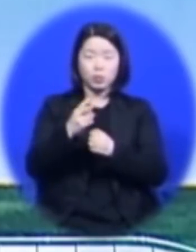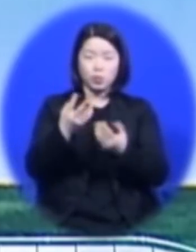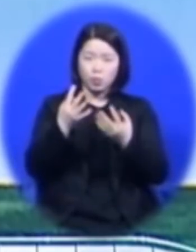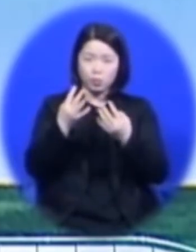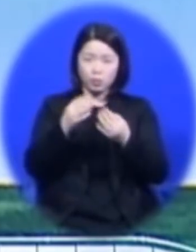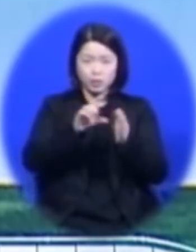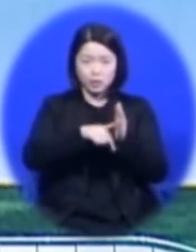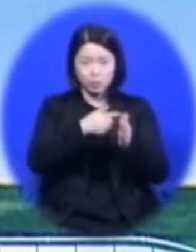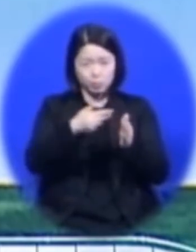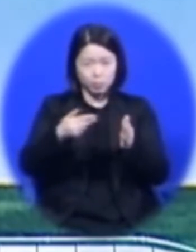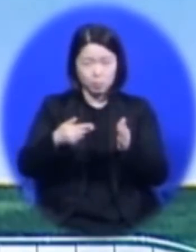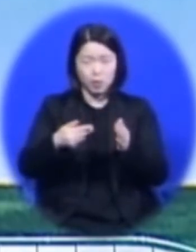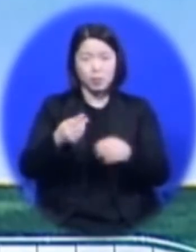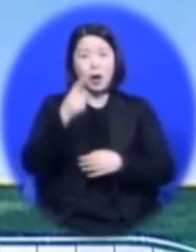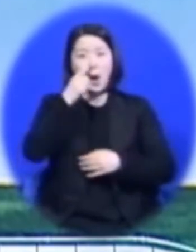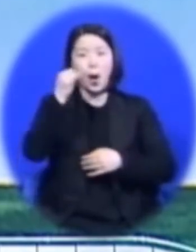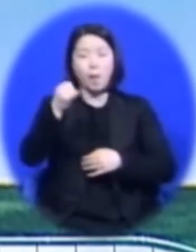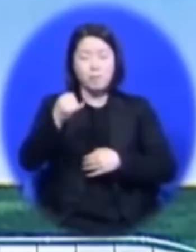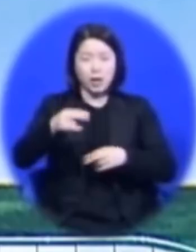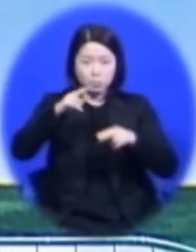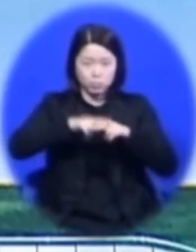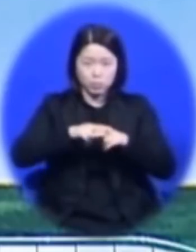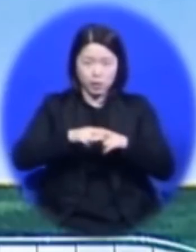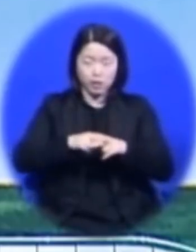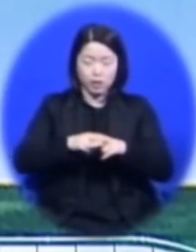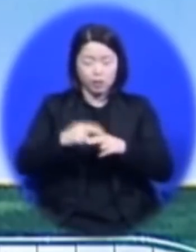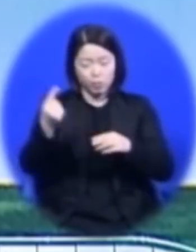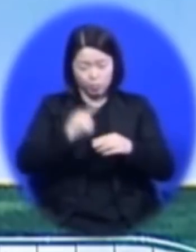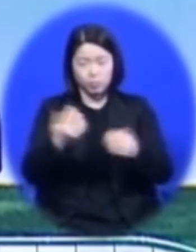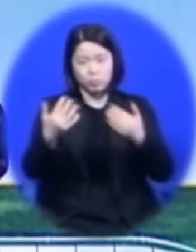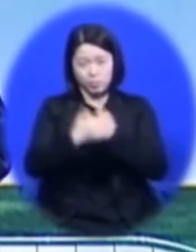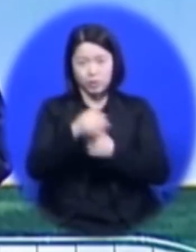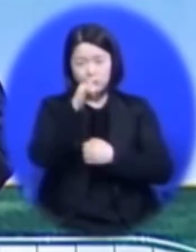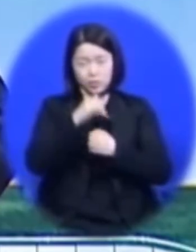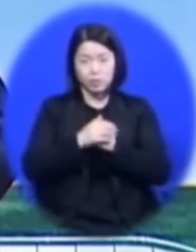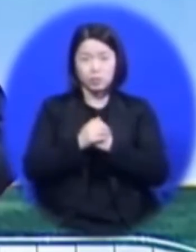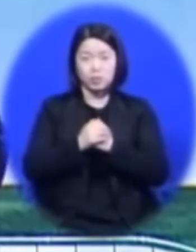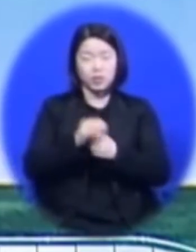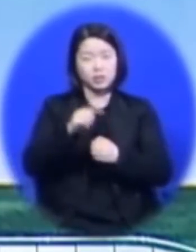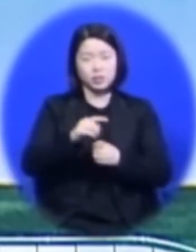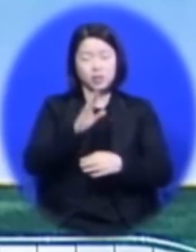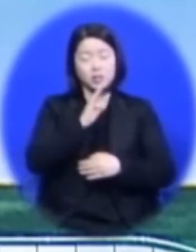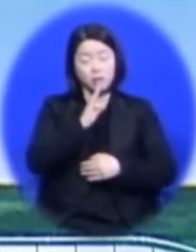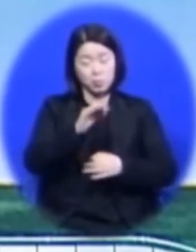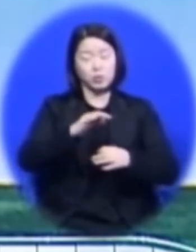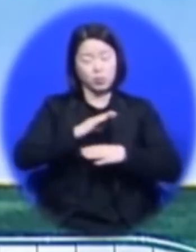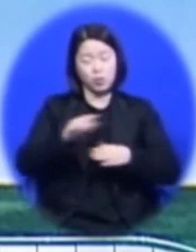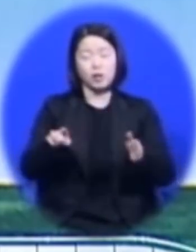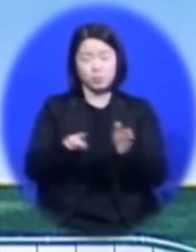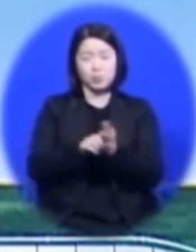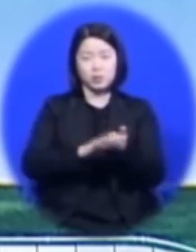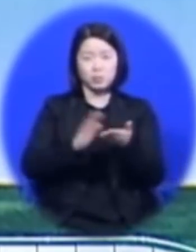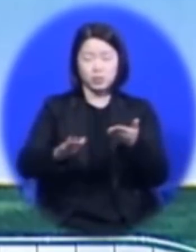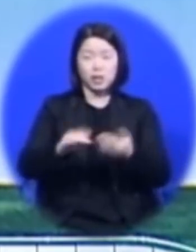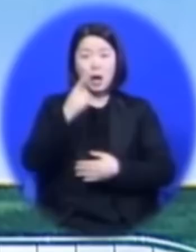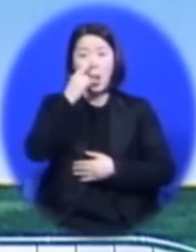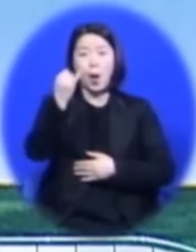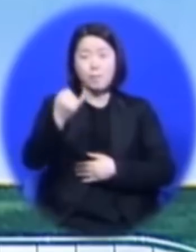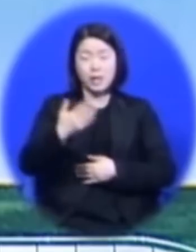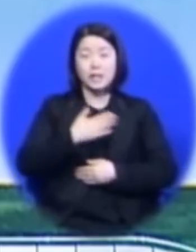지나지 않으면 그럼 엄마 무릎 에 와서 털썩 앉아 요 그 참 놀라운 리드해 줘 엄마는 나를